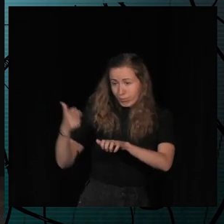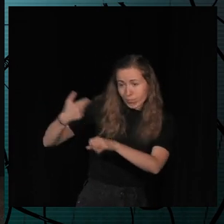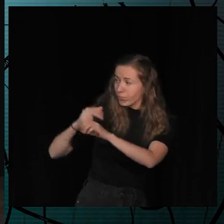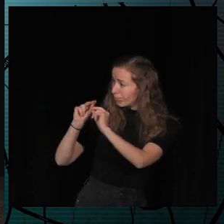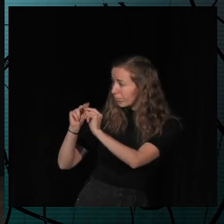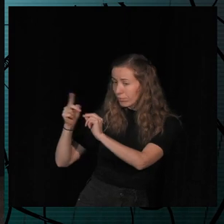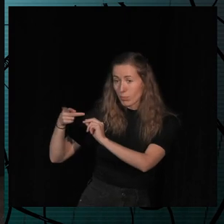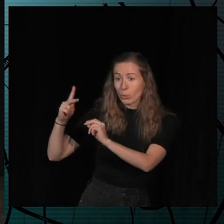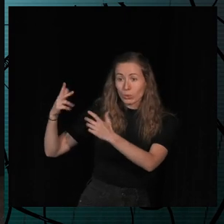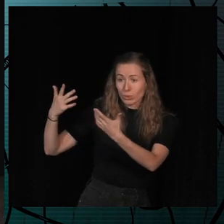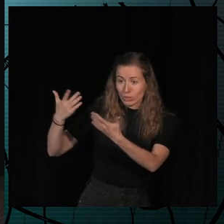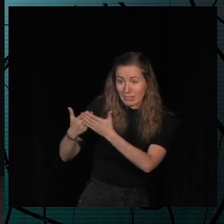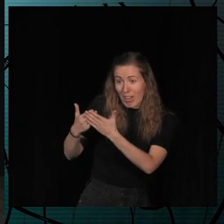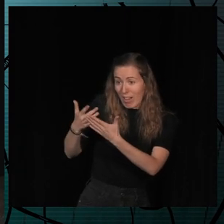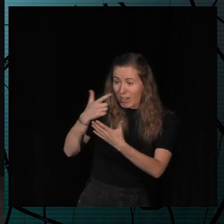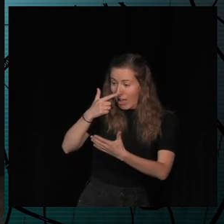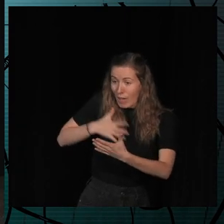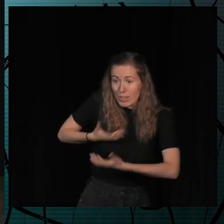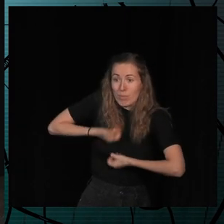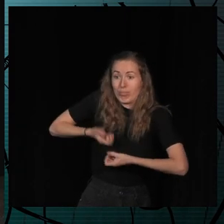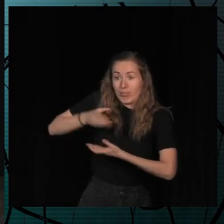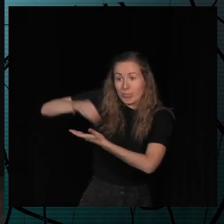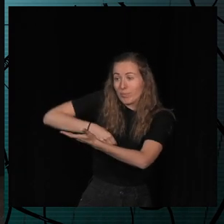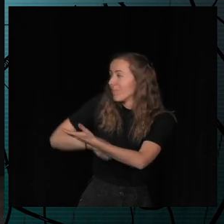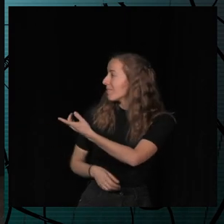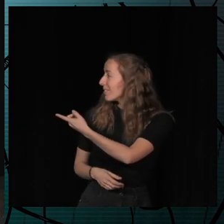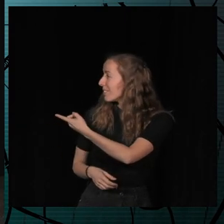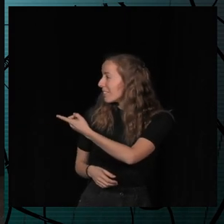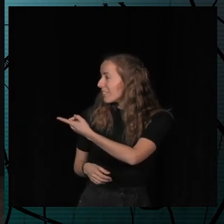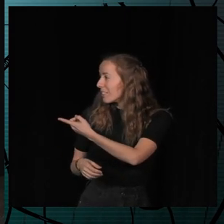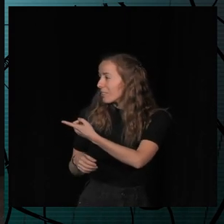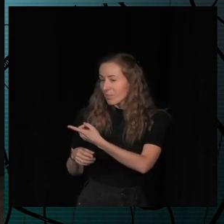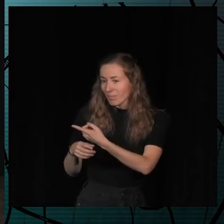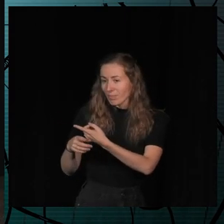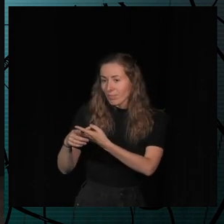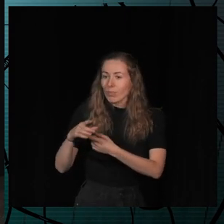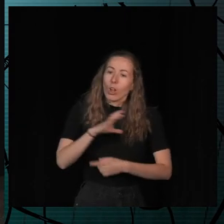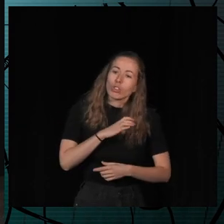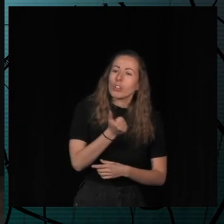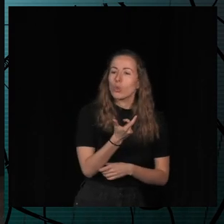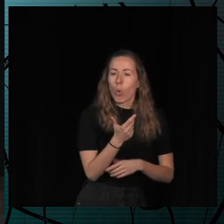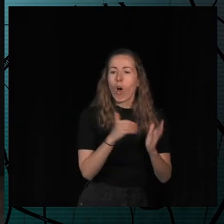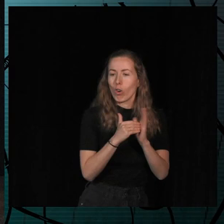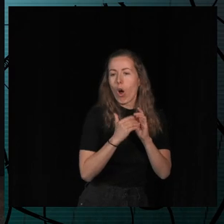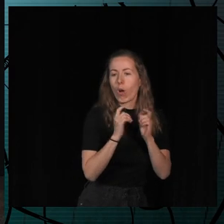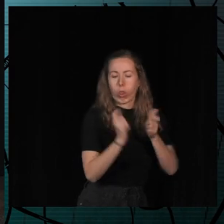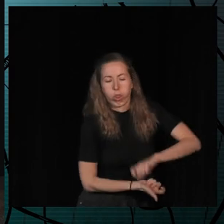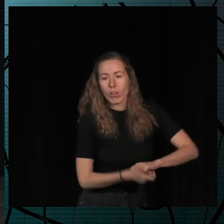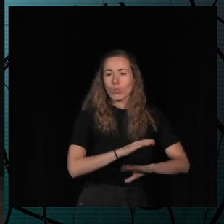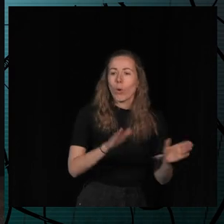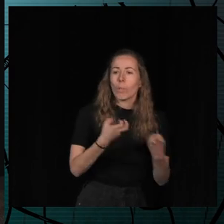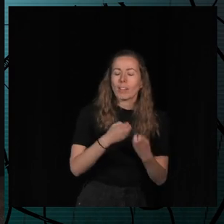euh donc ça non mais il reste Canard PC enfin de trois choses